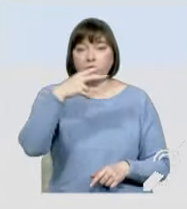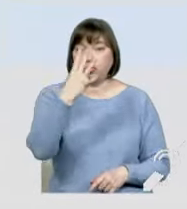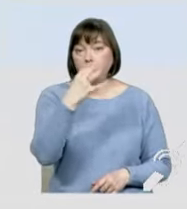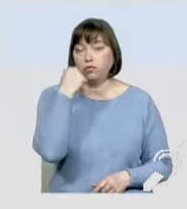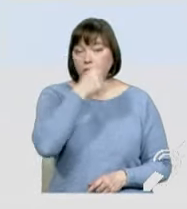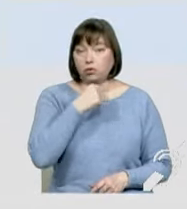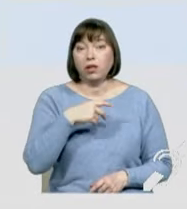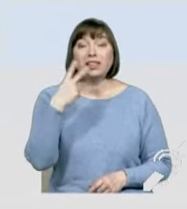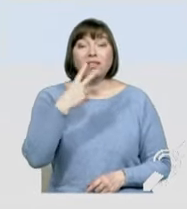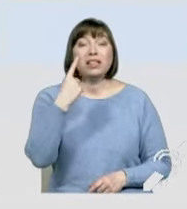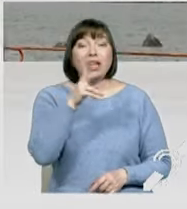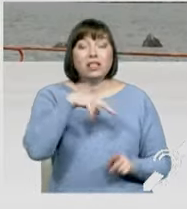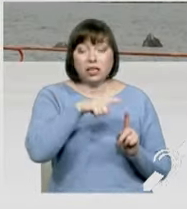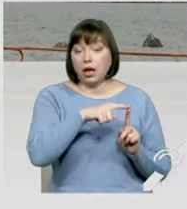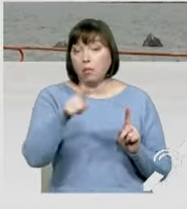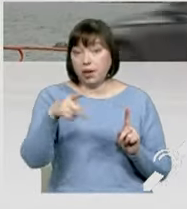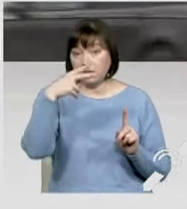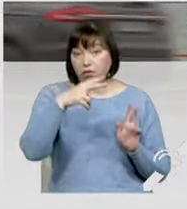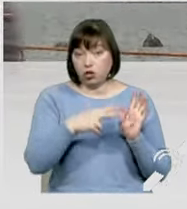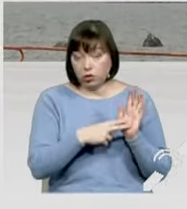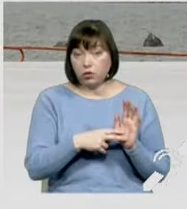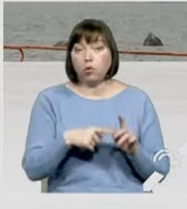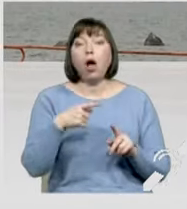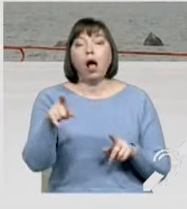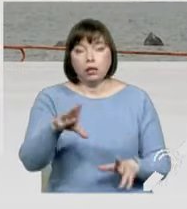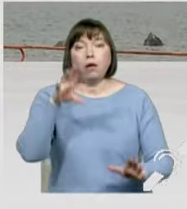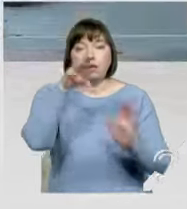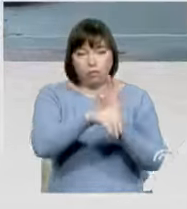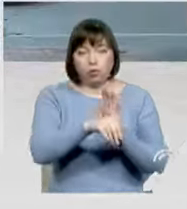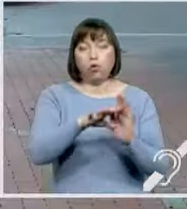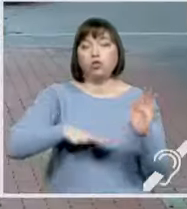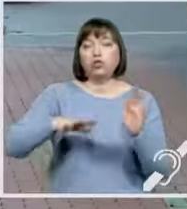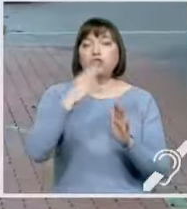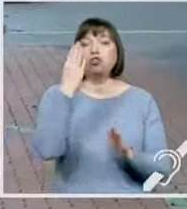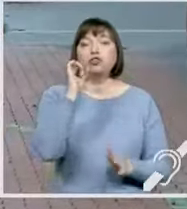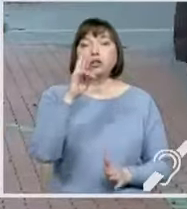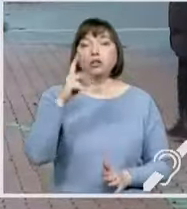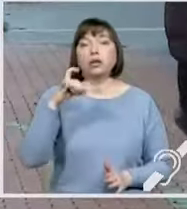De pe 21 decembrie 2007 este stat membru al spațiului Schengen.